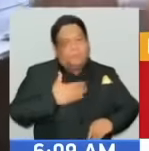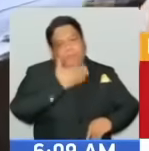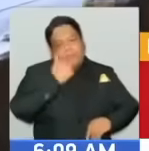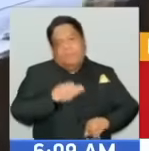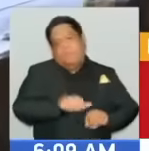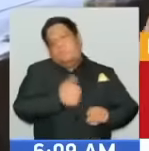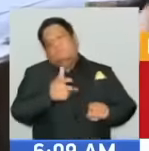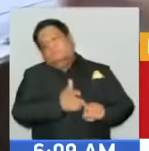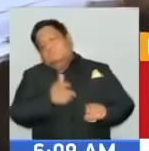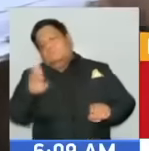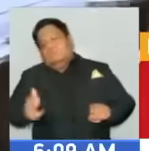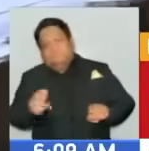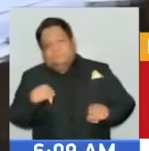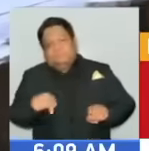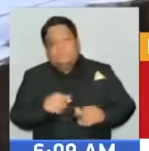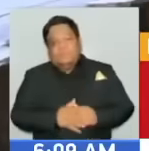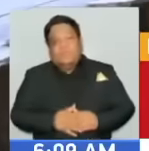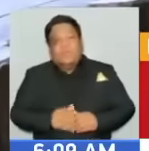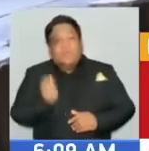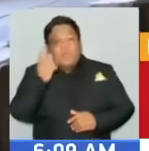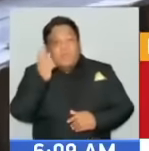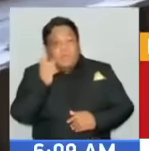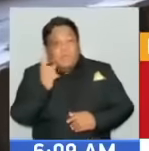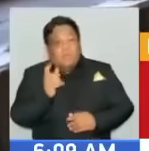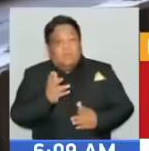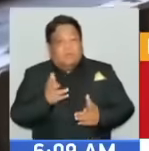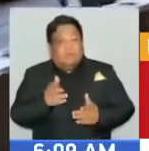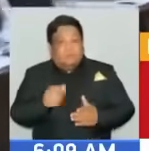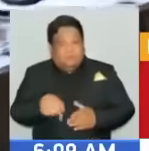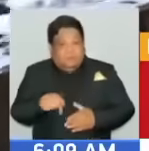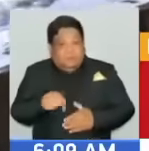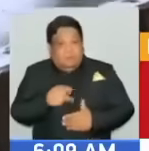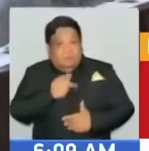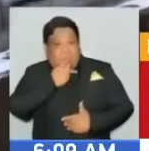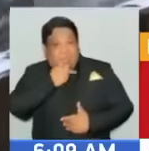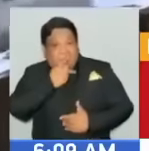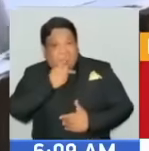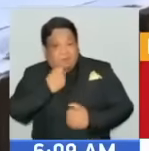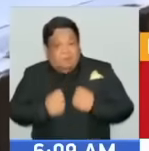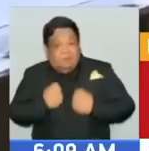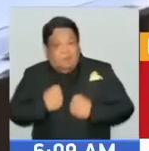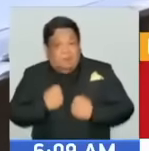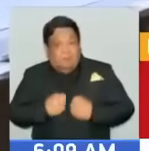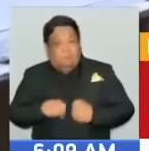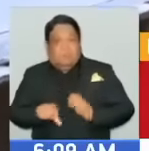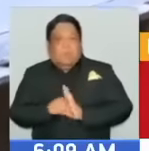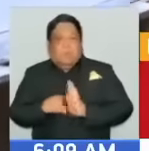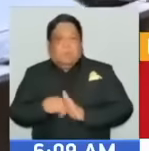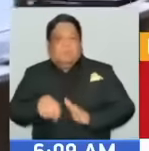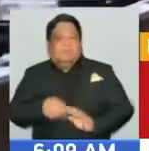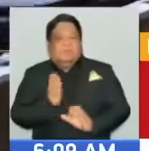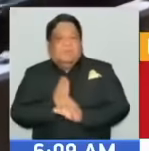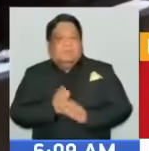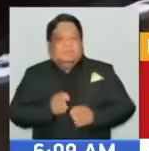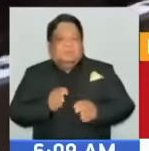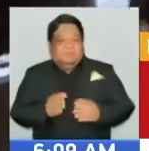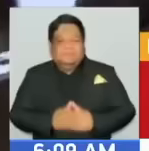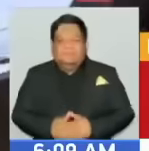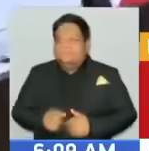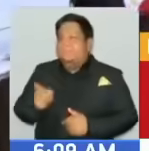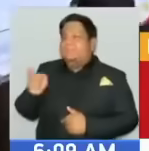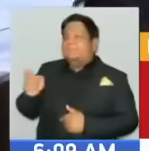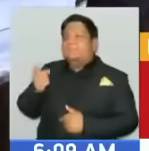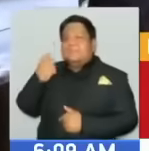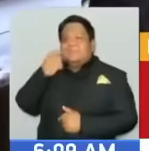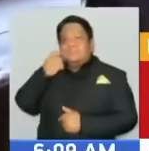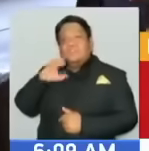saka bawal naman ho ang pampribadong sasakyan sa bus carousel. Nakausap po natin Sir Charlie De Losario ng Interagency Council for Traffic. Maraming salamat po.